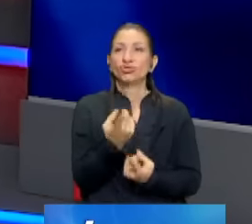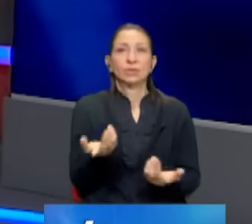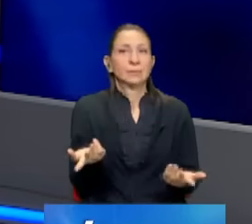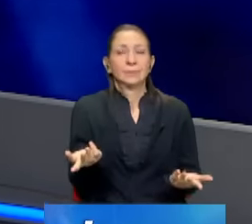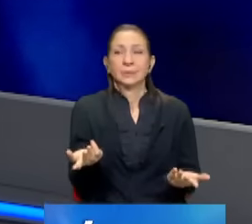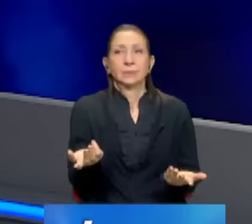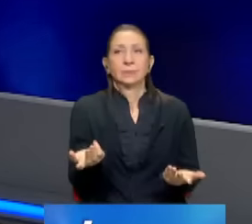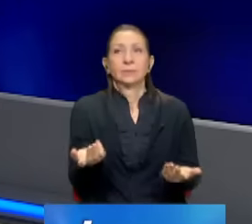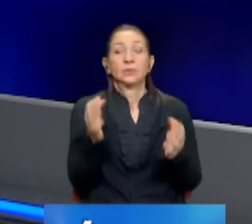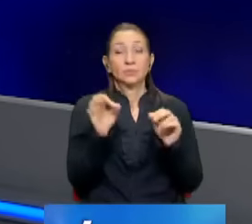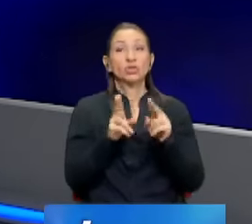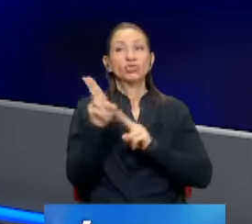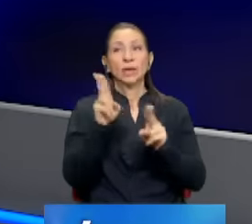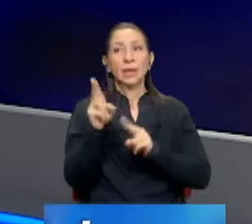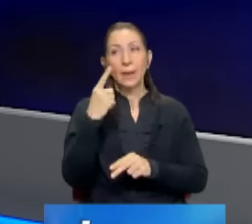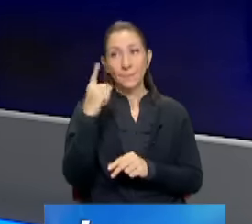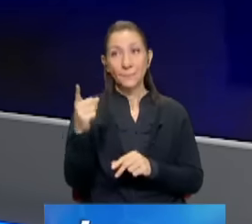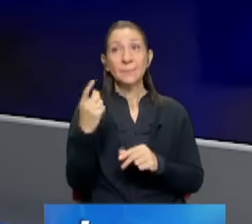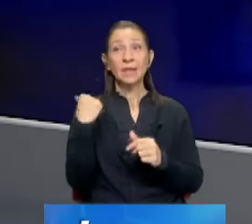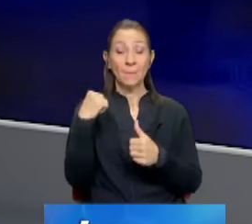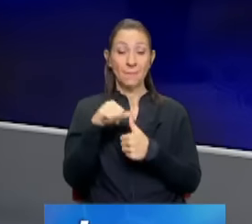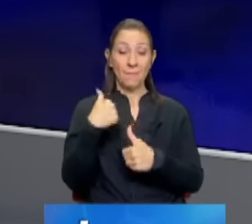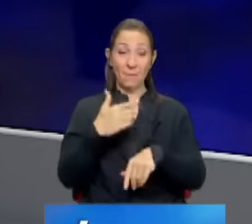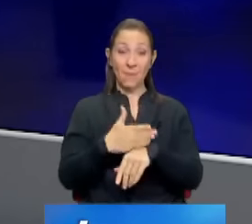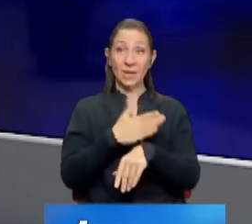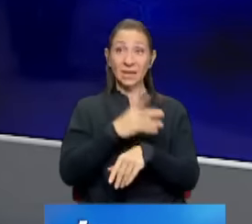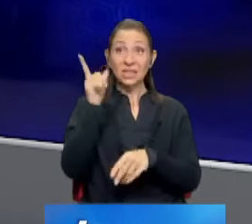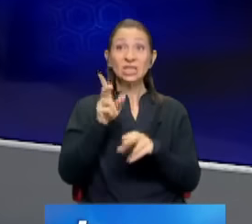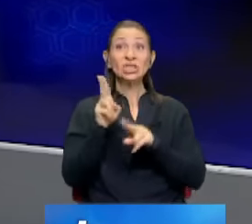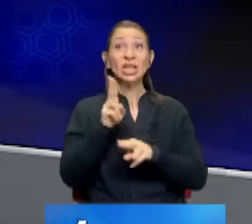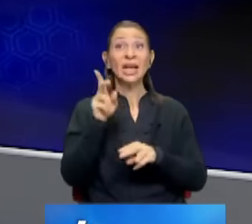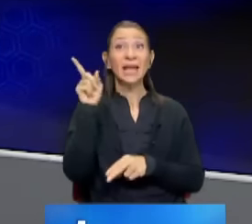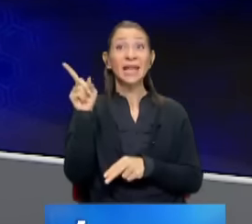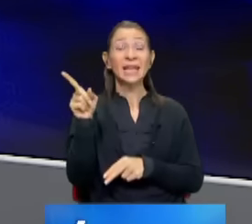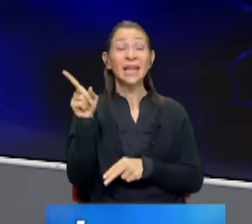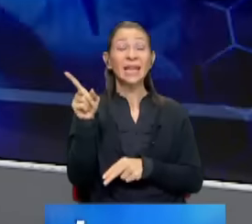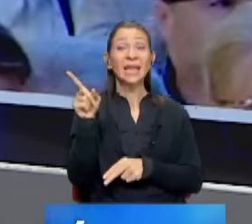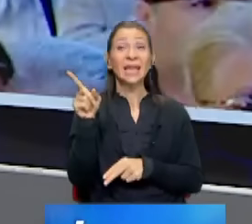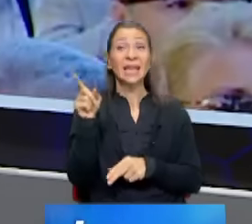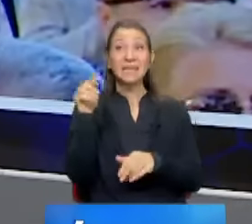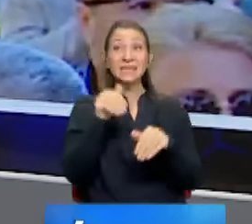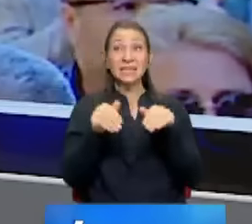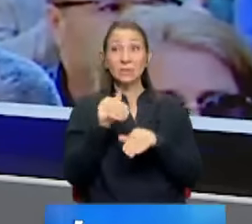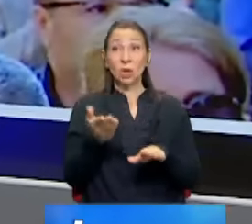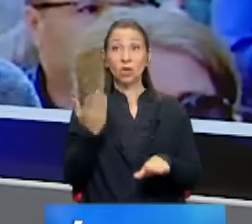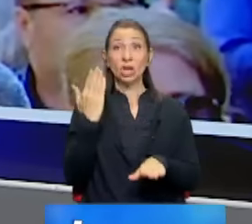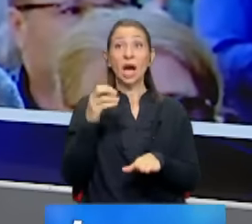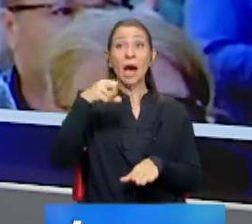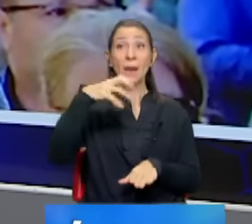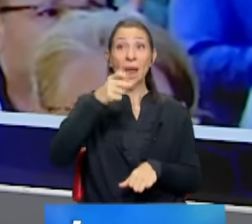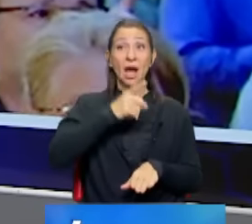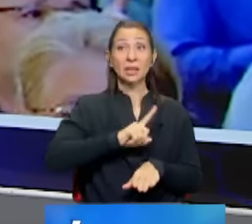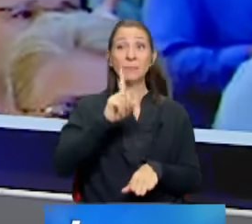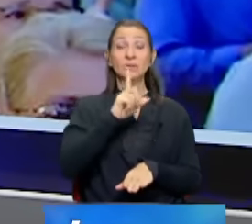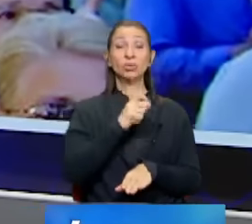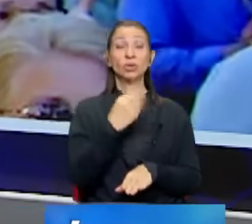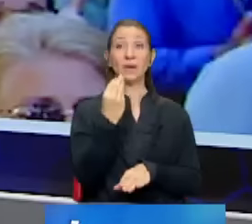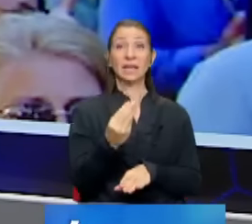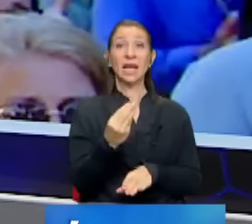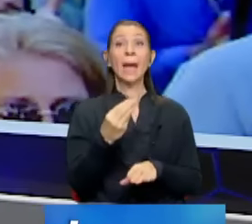yok. Şimdi Çanakkale'ye uzanalım, yine benim memleketime. Çanakkale'de seçimden önce AK Partili aday bir söz